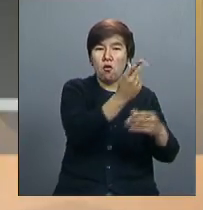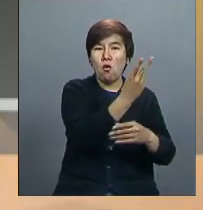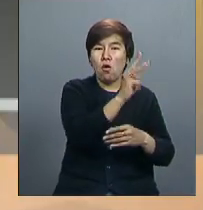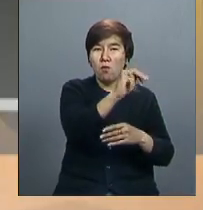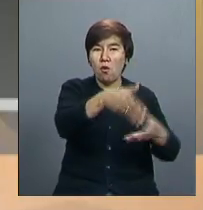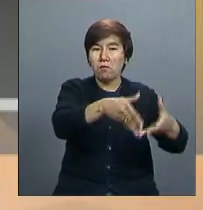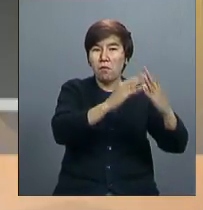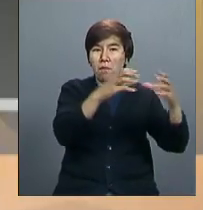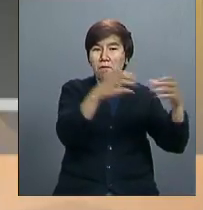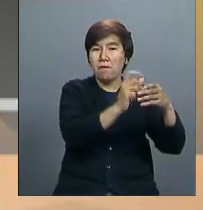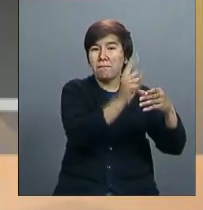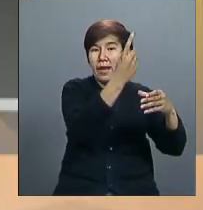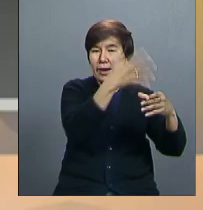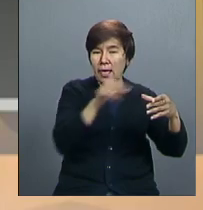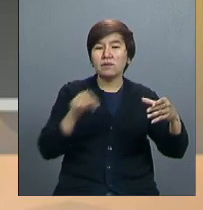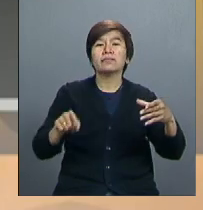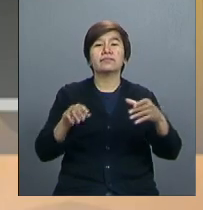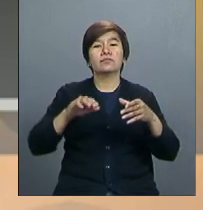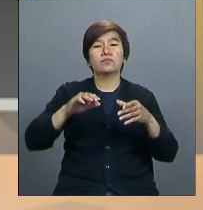ามรัฐธรรมนูญ